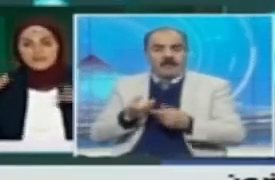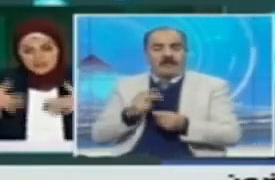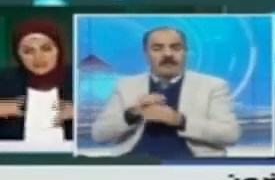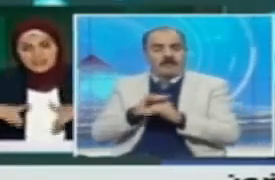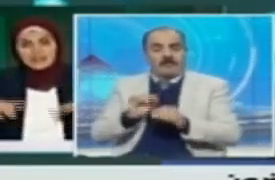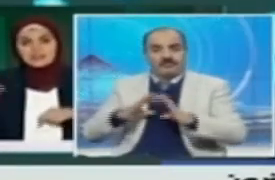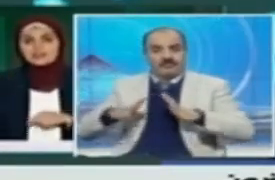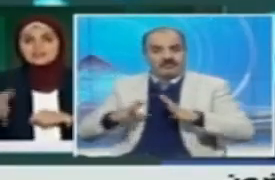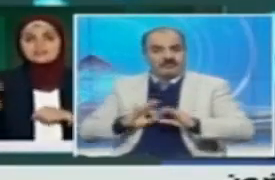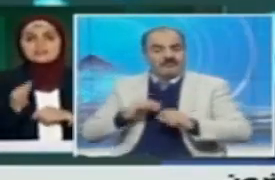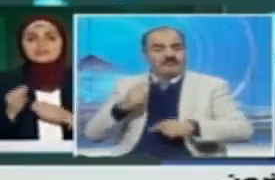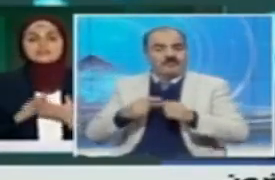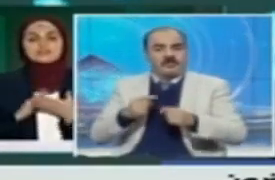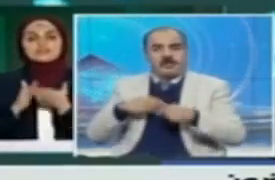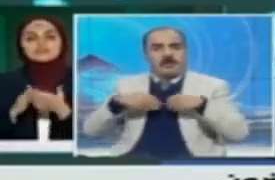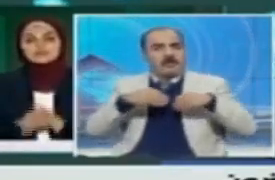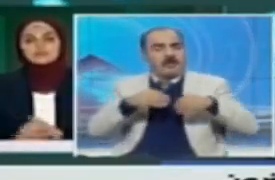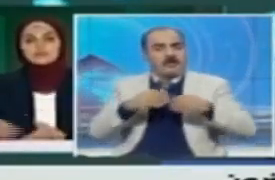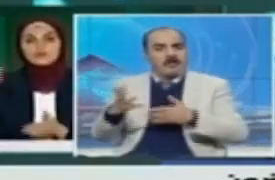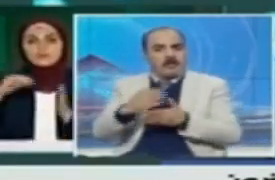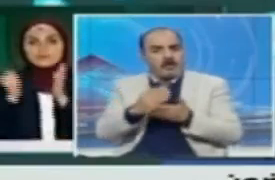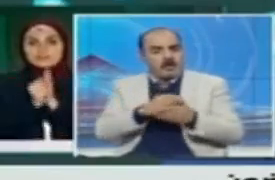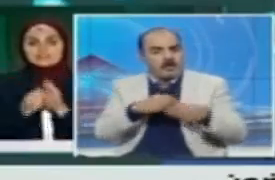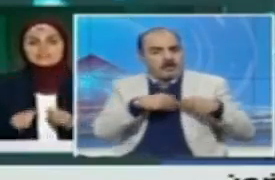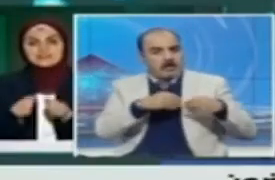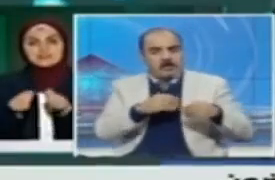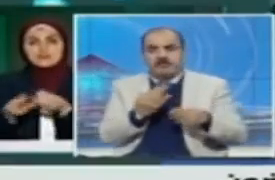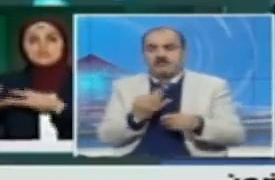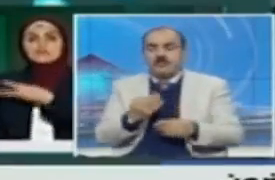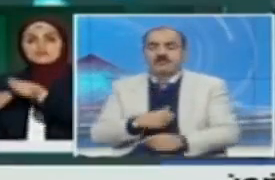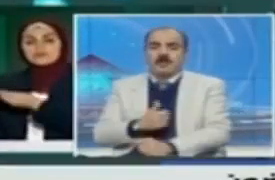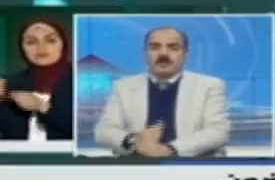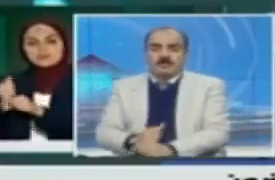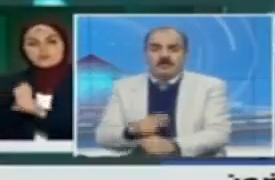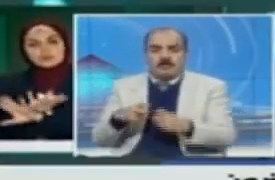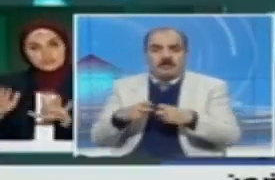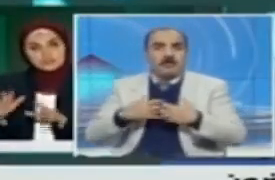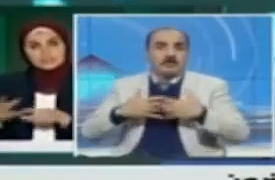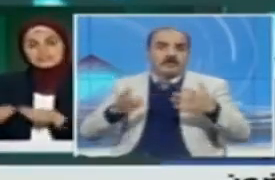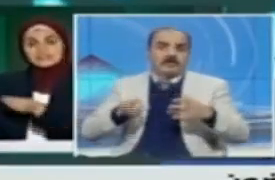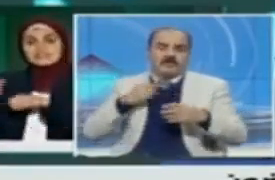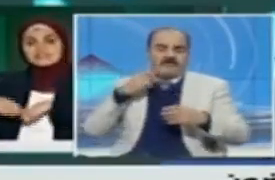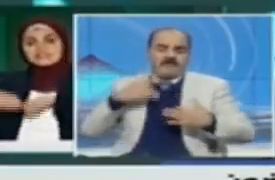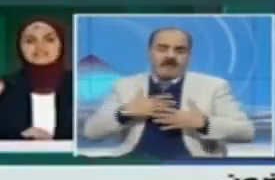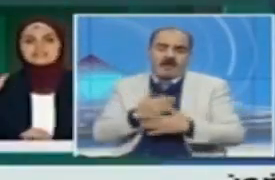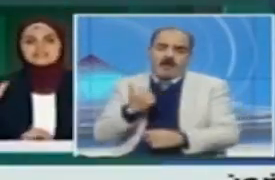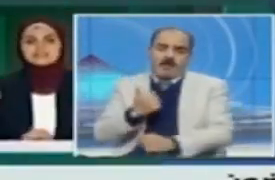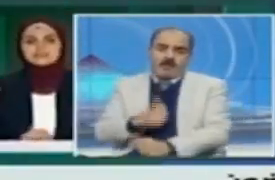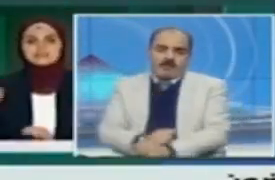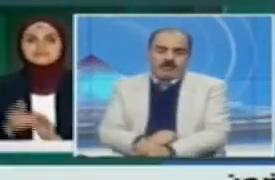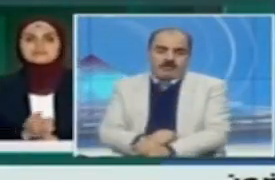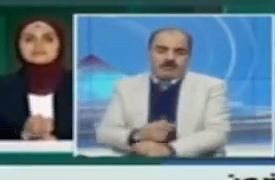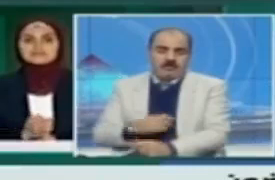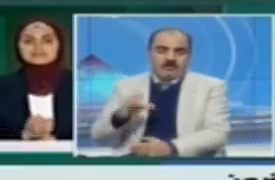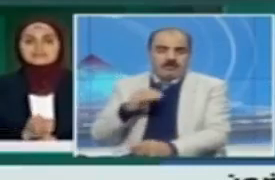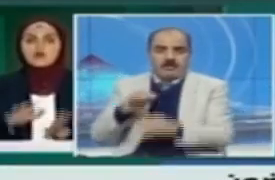فرصه العمل، فرصه التسويق، بقوا ياخدوا مننا الشغل وبيسوقوا بمعرفتهم وبيعرضوه في معارض كبيره، وانا بقيت فرحانه بالشغل ده قوي. انا استلمت